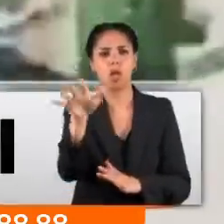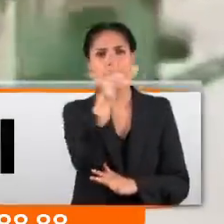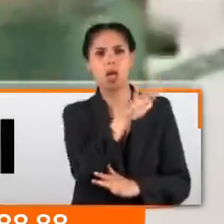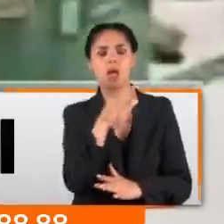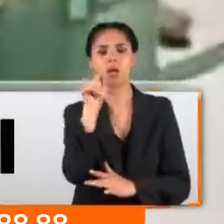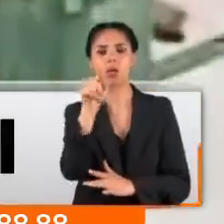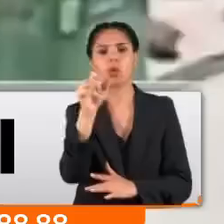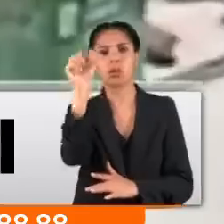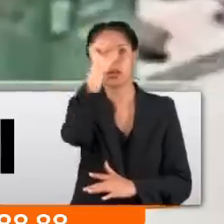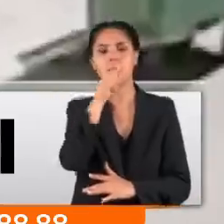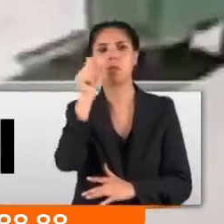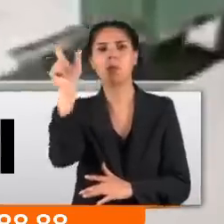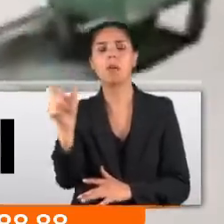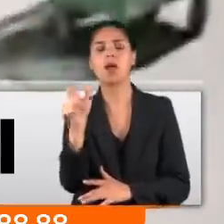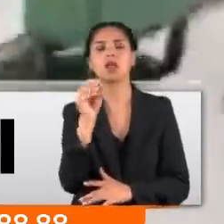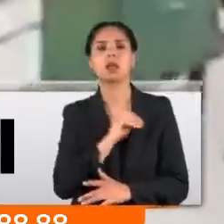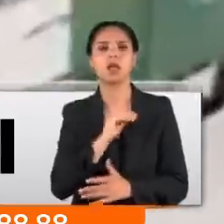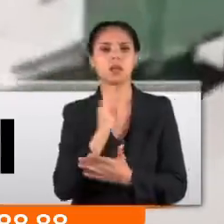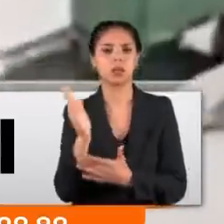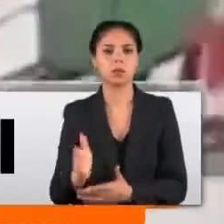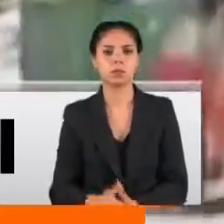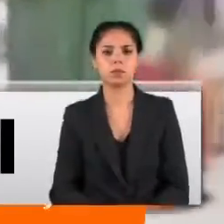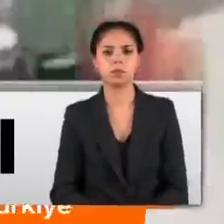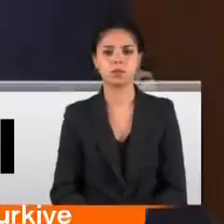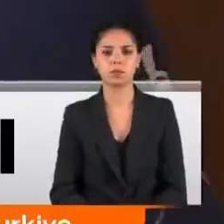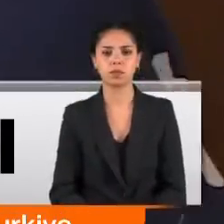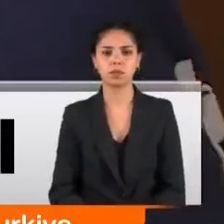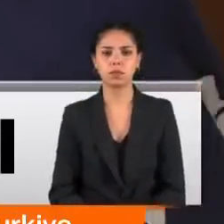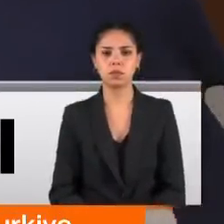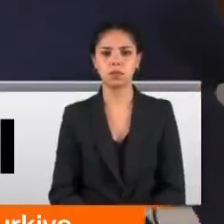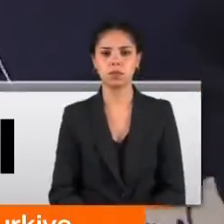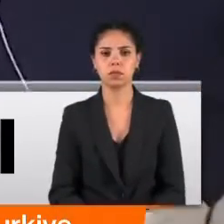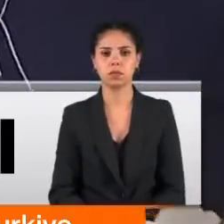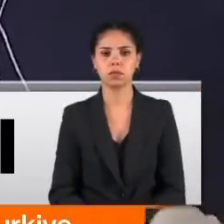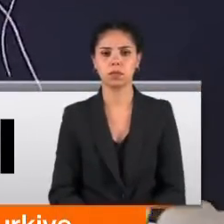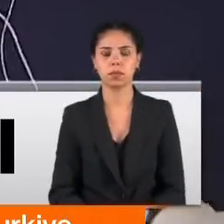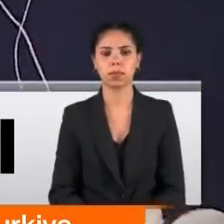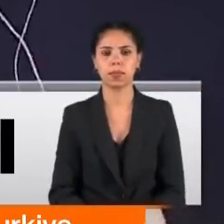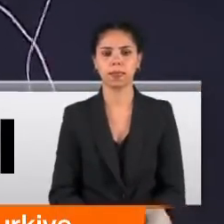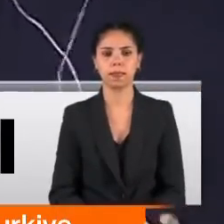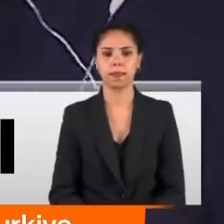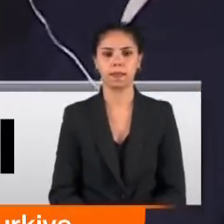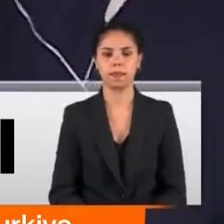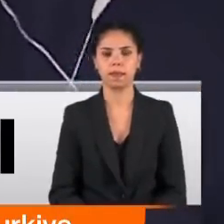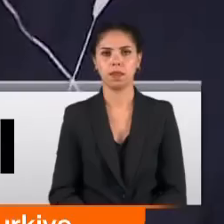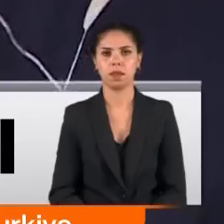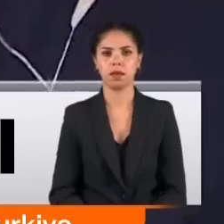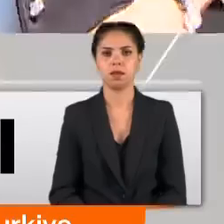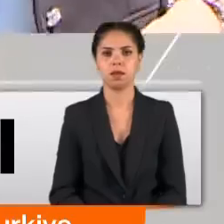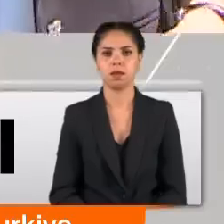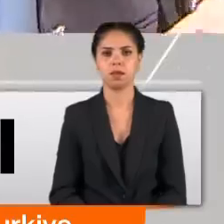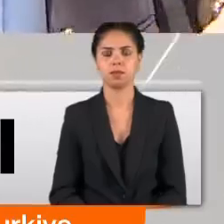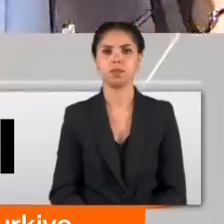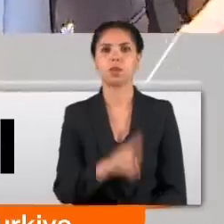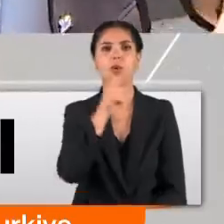o sapı babası sandı. Evet, kaçırmaya çalıştığı gözüküyor burada, net. Esnaf zannetmiş ki babası hani eve götürüyor.